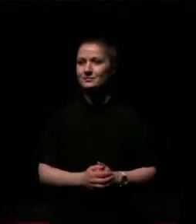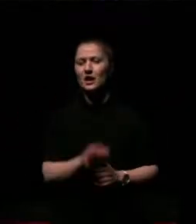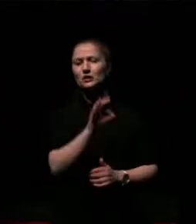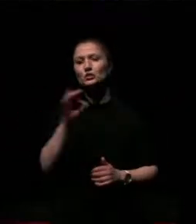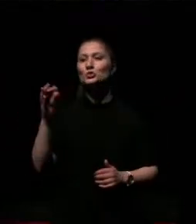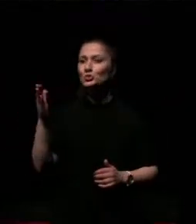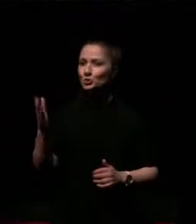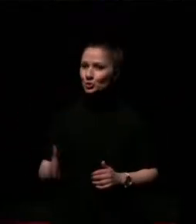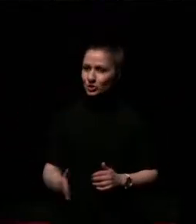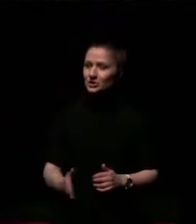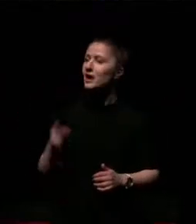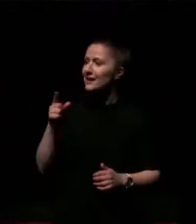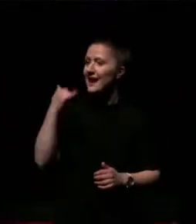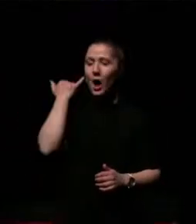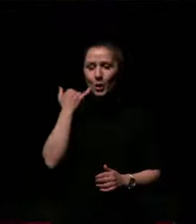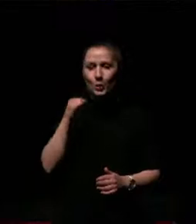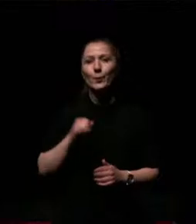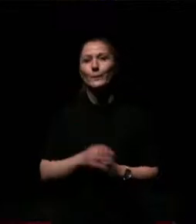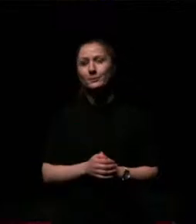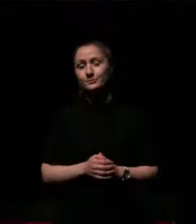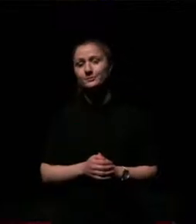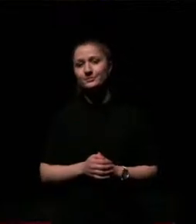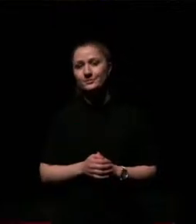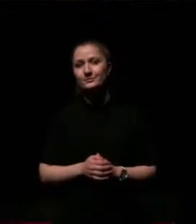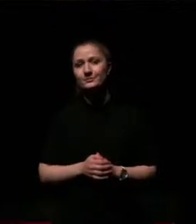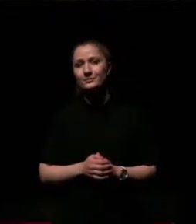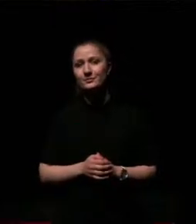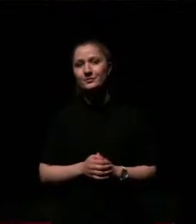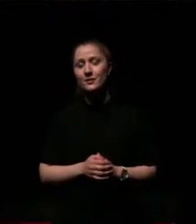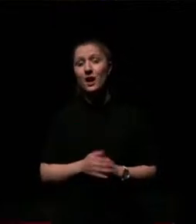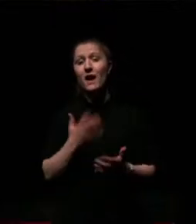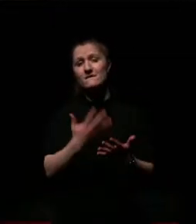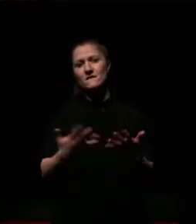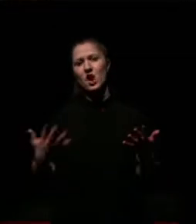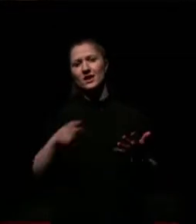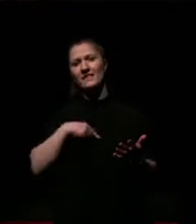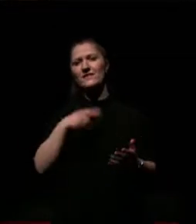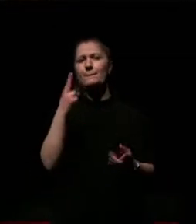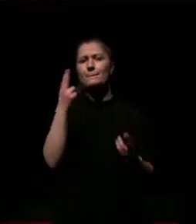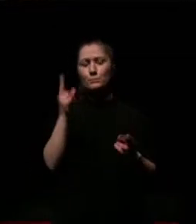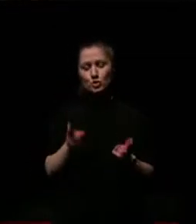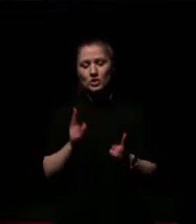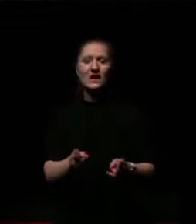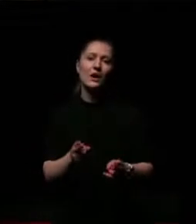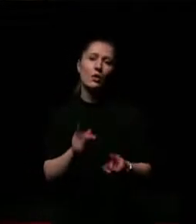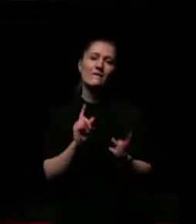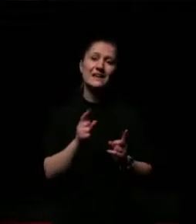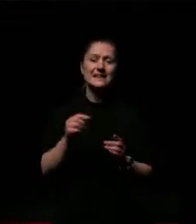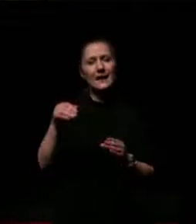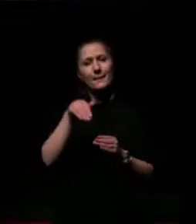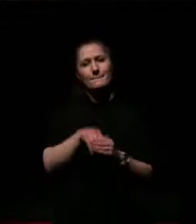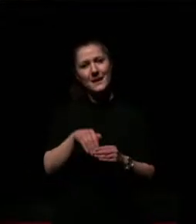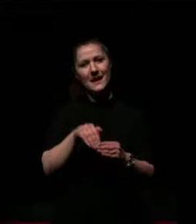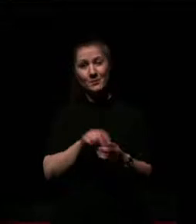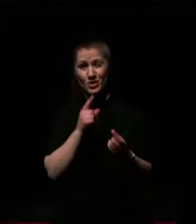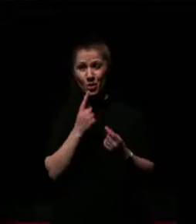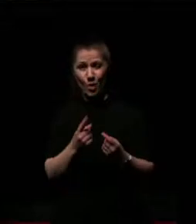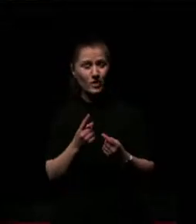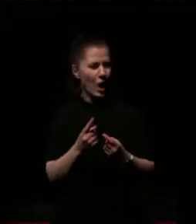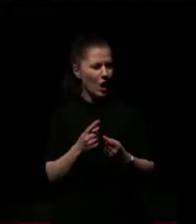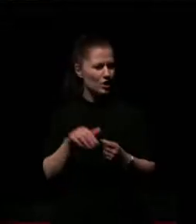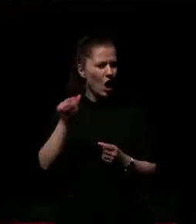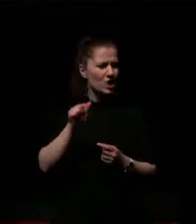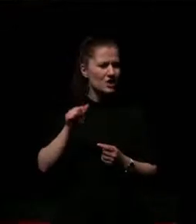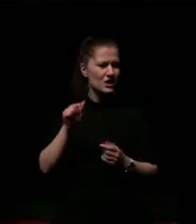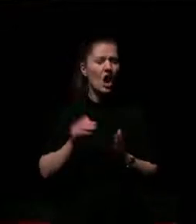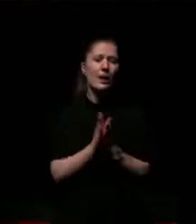Tusen takk til deg, Jakob. Til vanlig så pleier vi å velge etter et medlem til rådet ved akklamasjon, men det er jo litt vanskelig når det er så